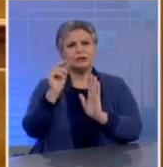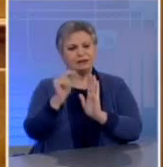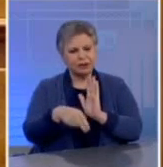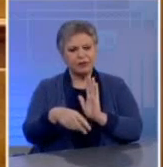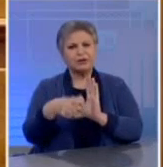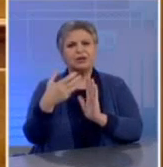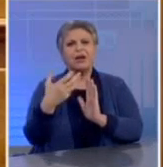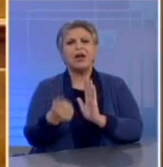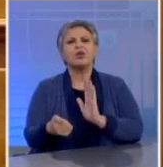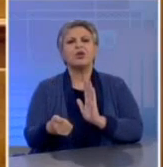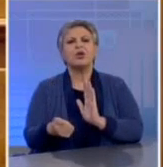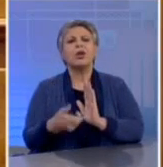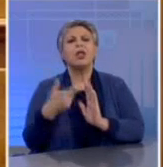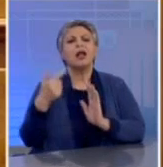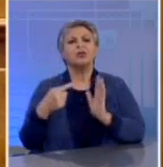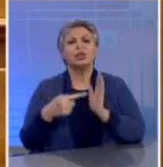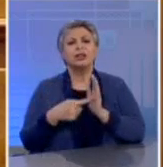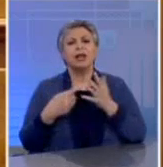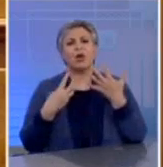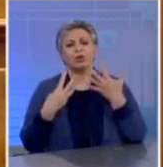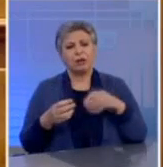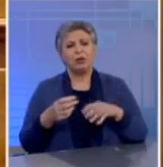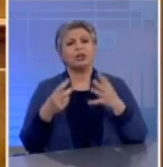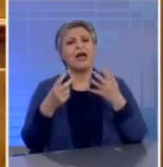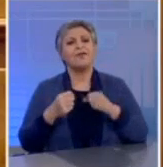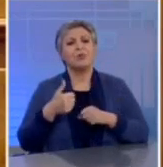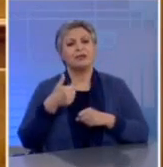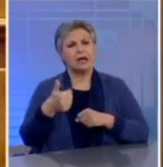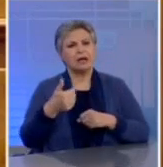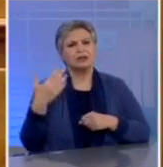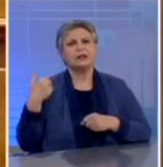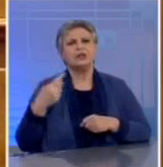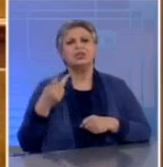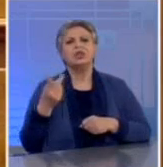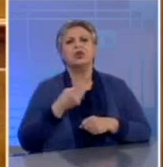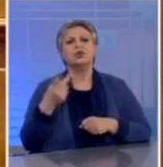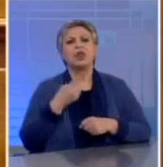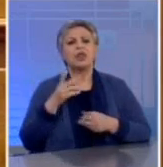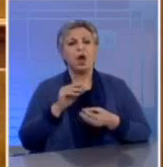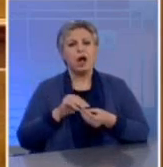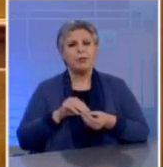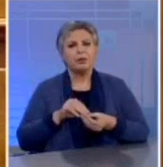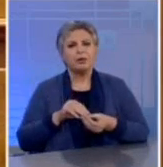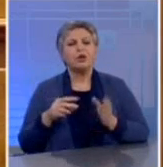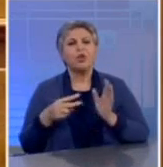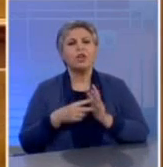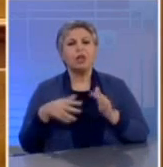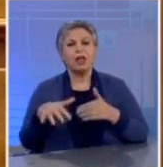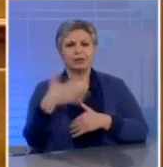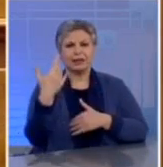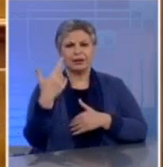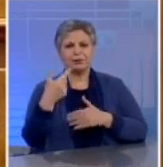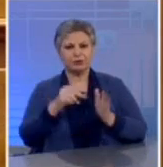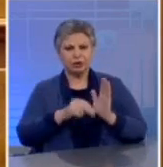Απόφαση αριθμός πρωτοκόλλου 1876, 22 Τετάρτου του 2015. Ποιος υπογράφει? Κυρία Βούλτευση.